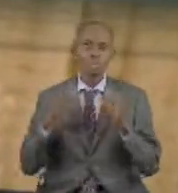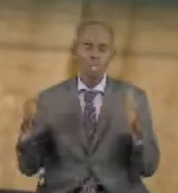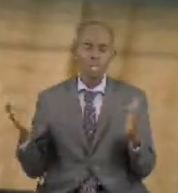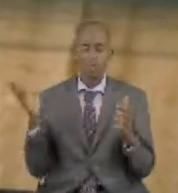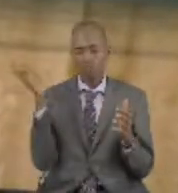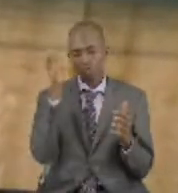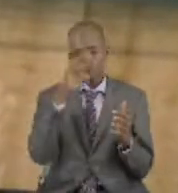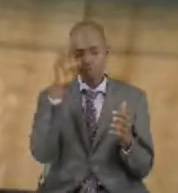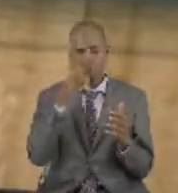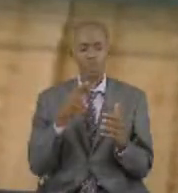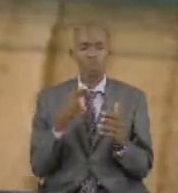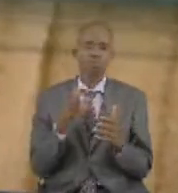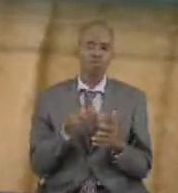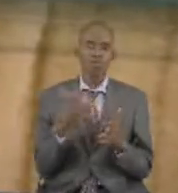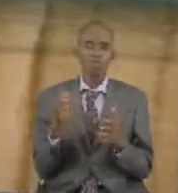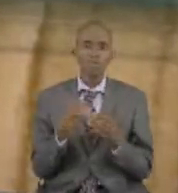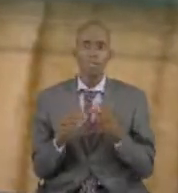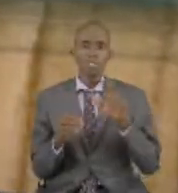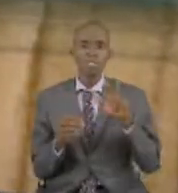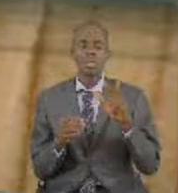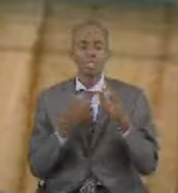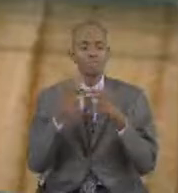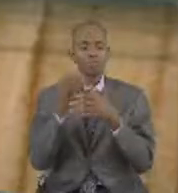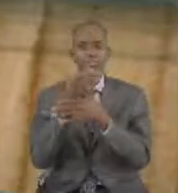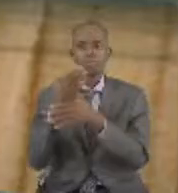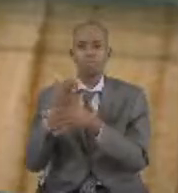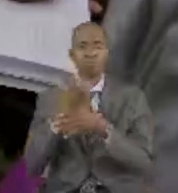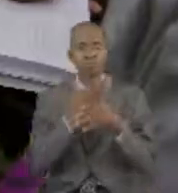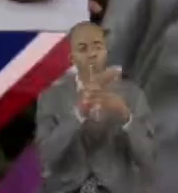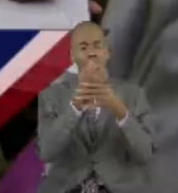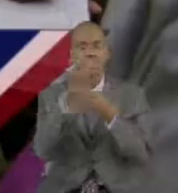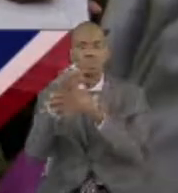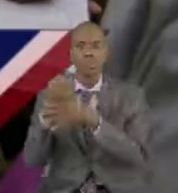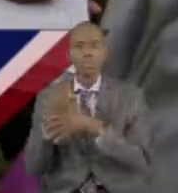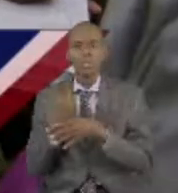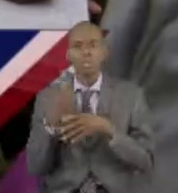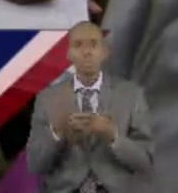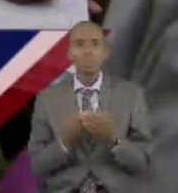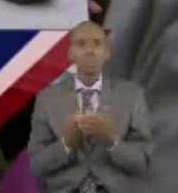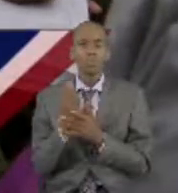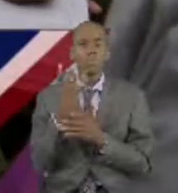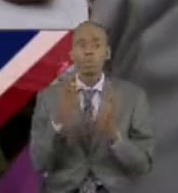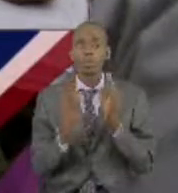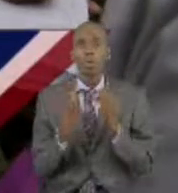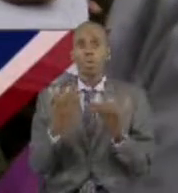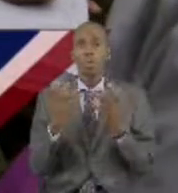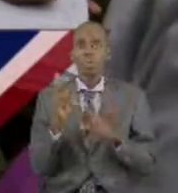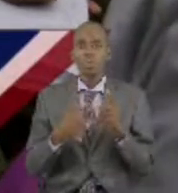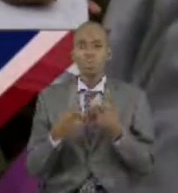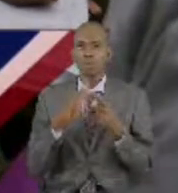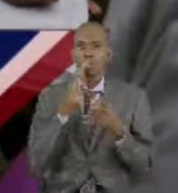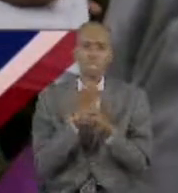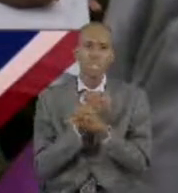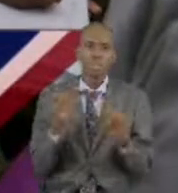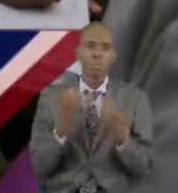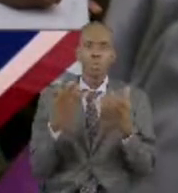sans la compromission de poltron. Troisième élément, partager la vérité. C'est la seule chose qu'il faut partager. Si vous voulez que les gens soient sauvés,